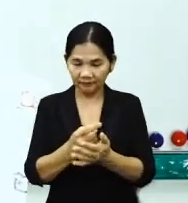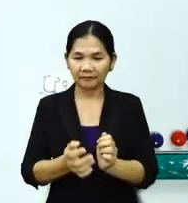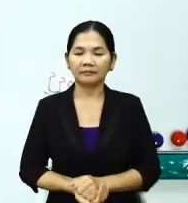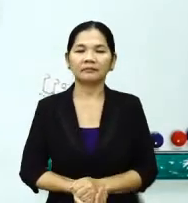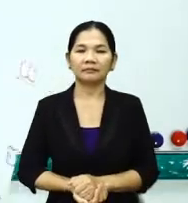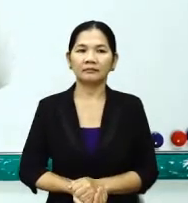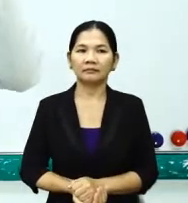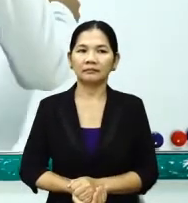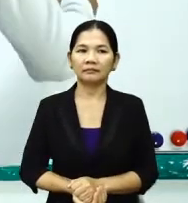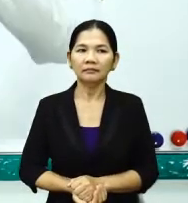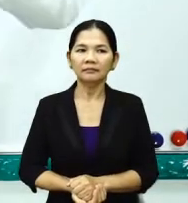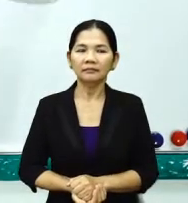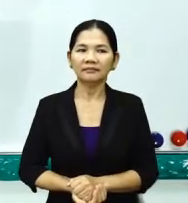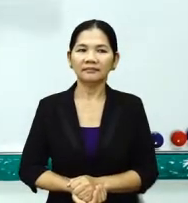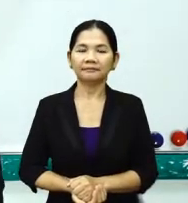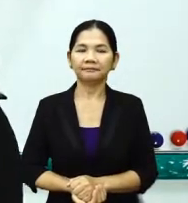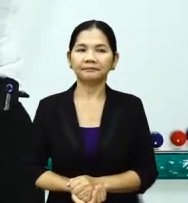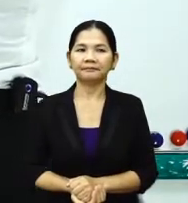cừu nế